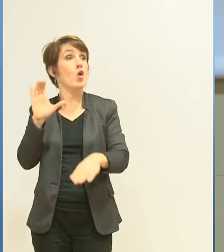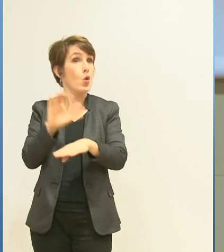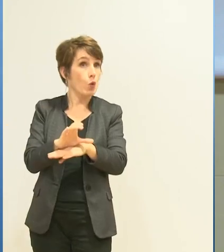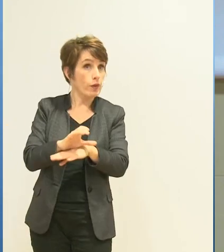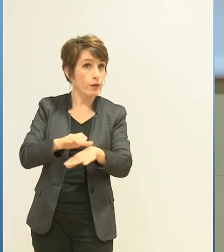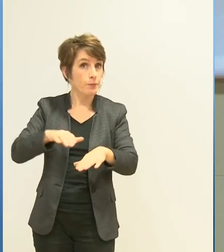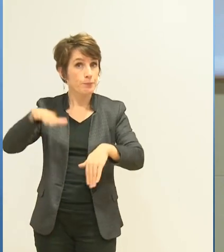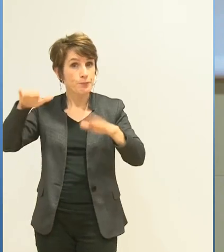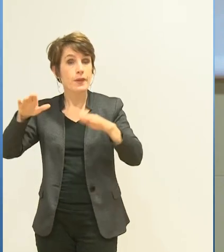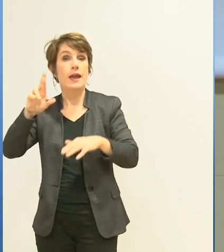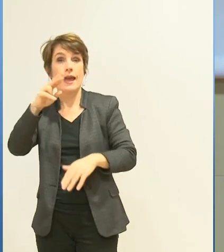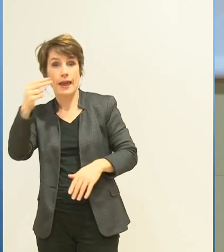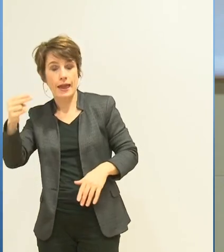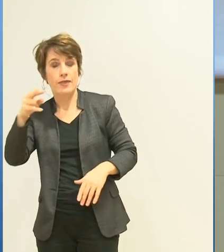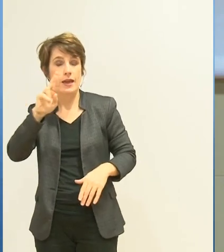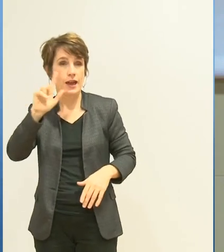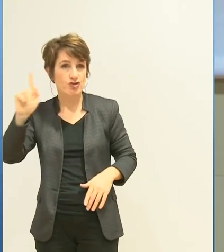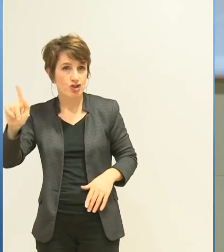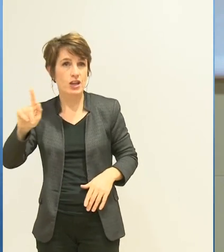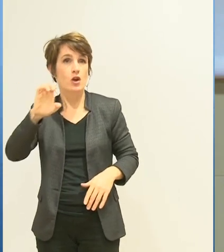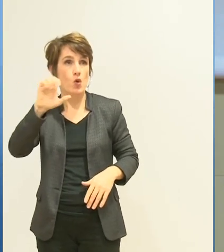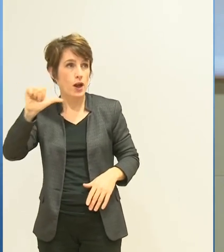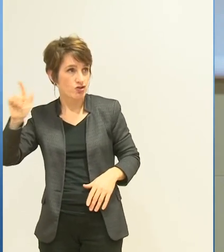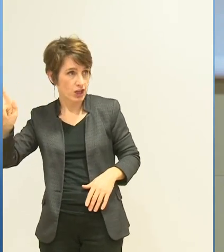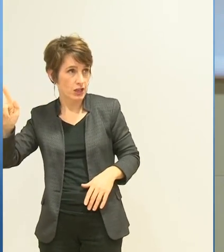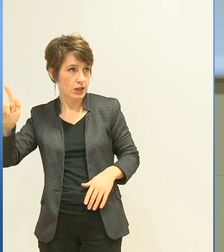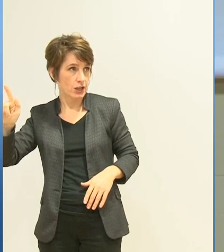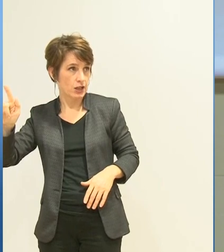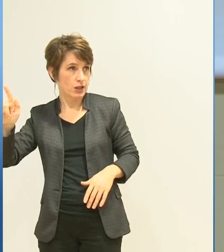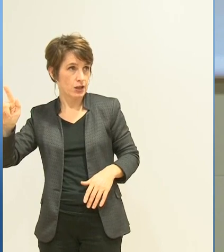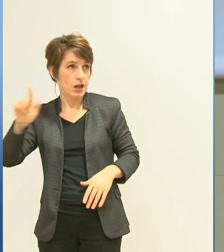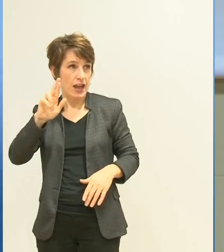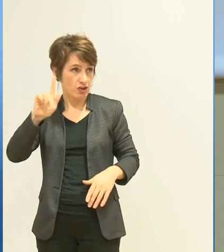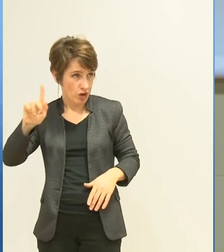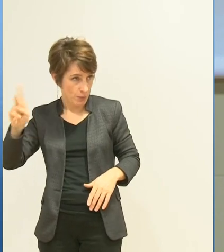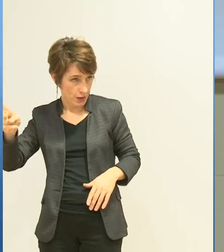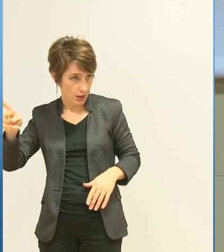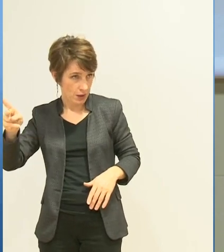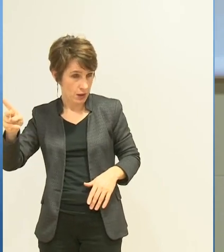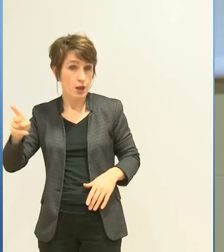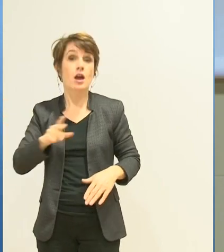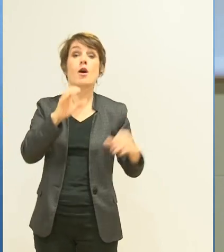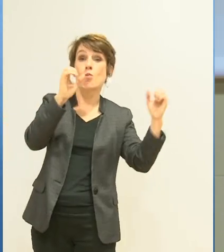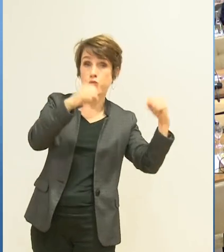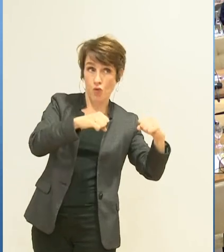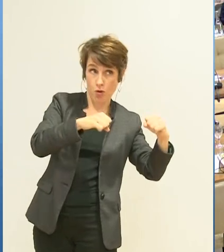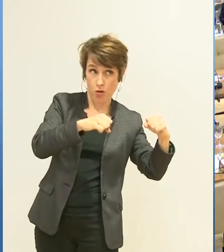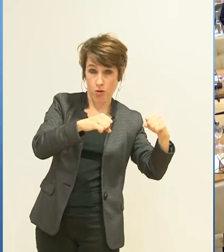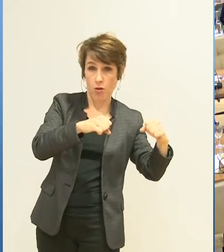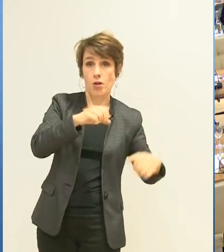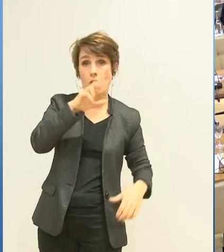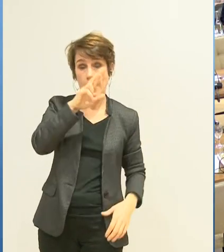contre donc et rennes hergé est âgé rgp qui votent pour